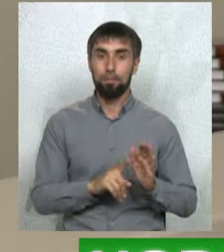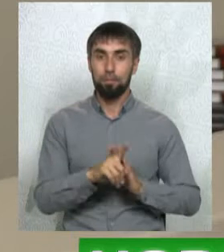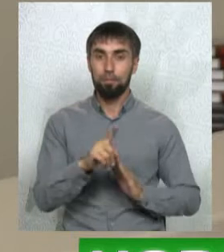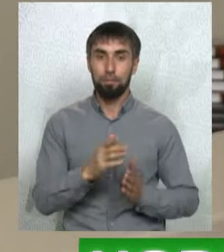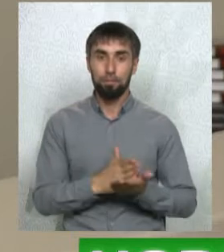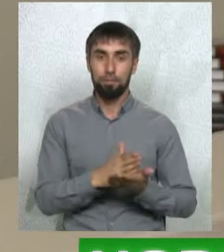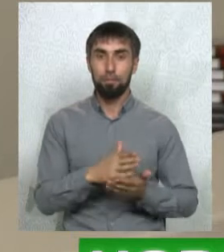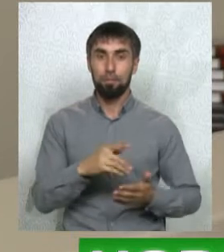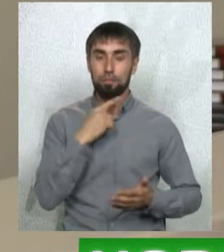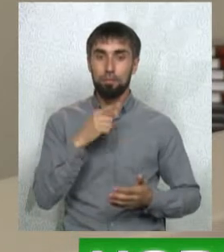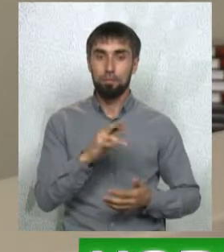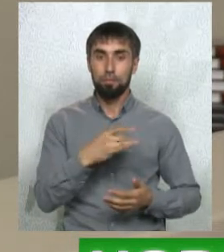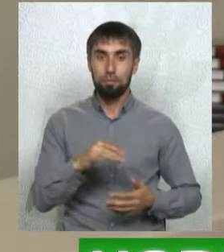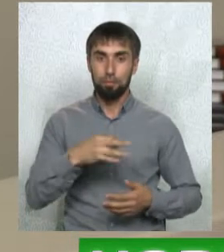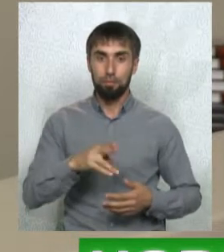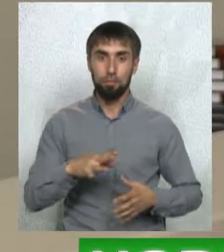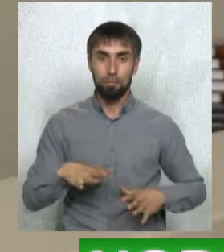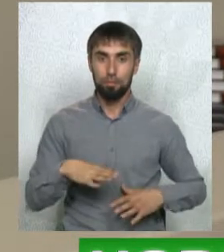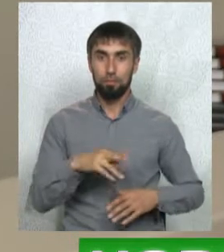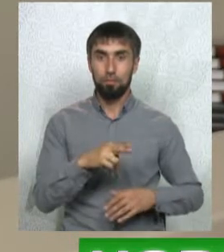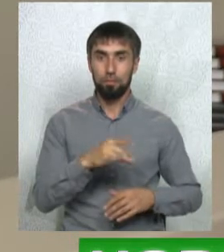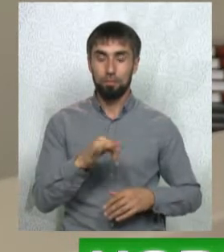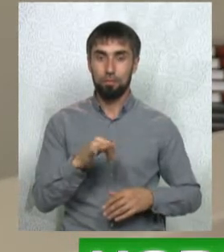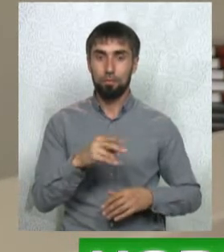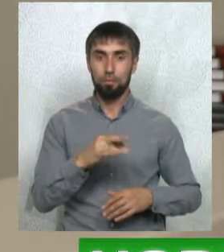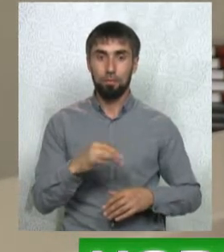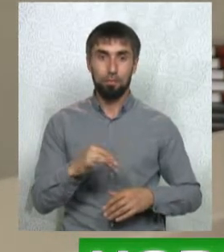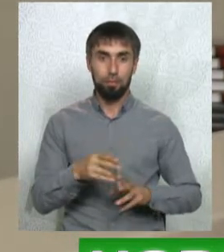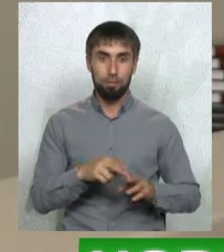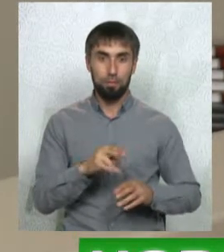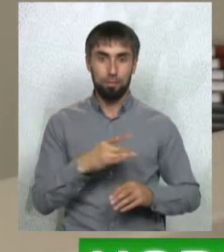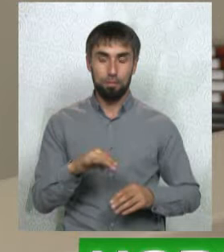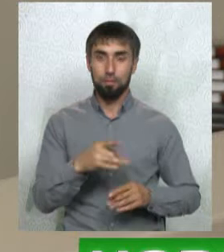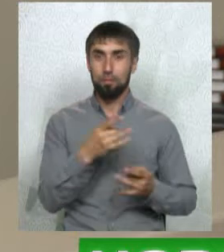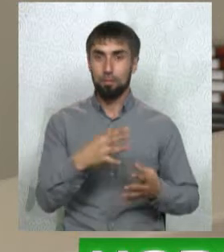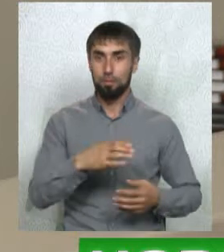ингушском конном полку Кавказской туземной конной дивизии простым всадником,